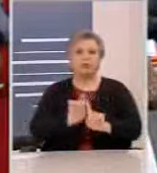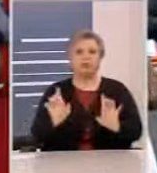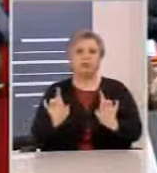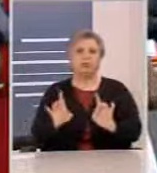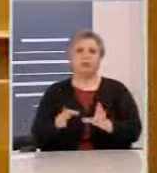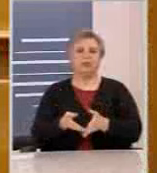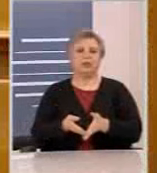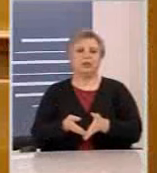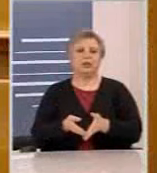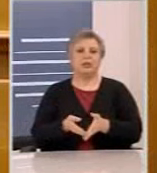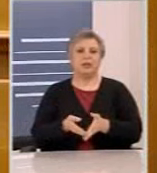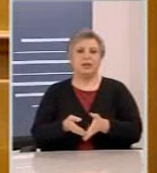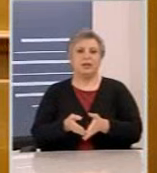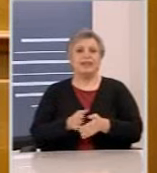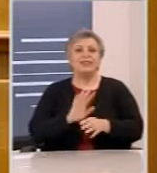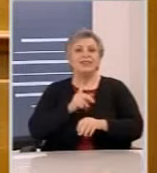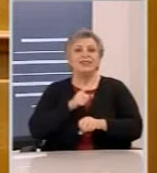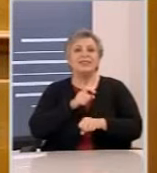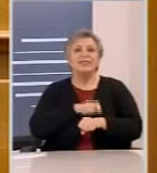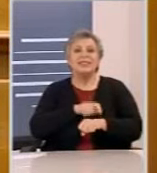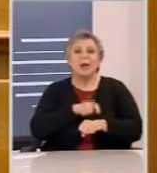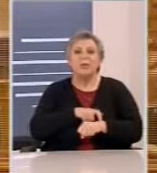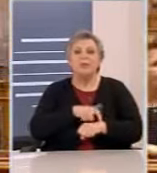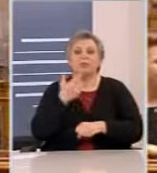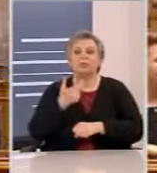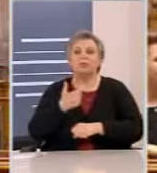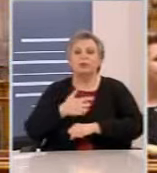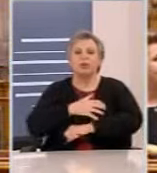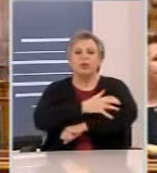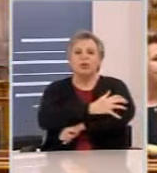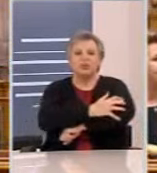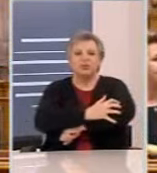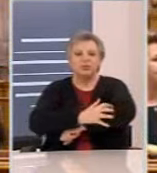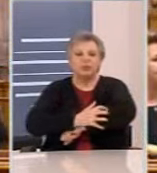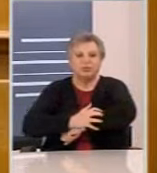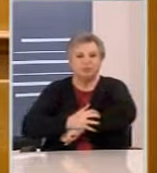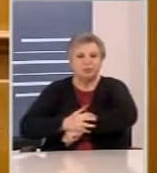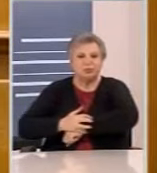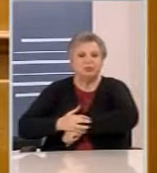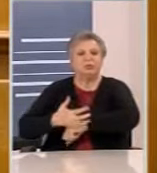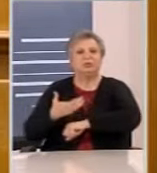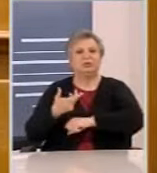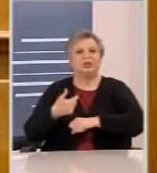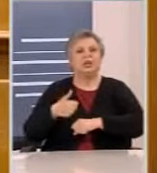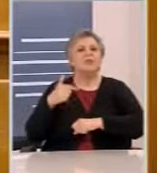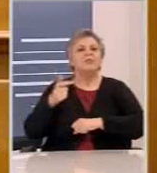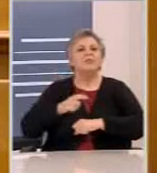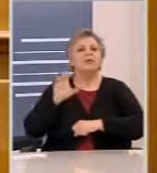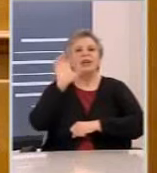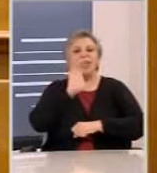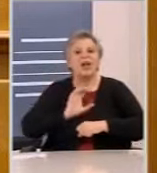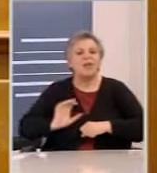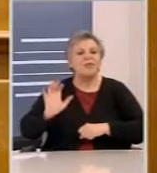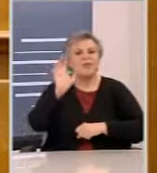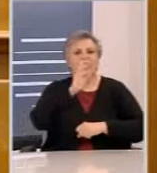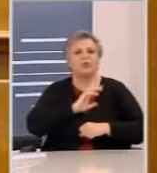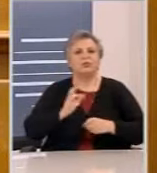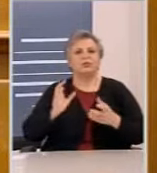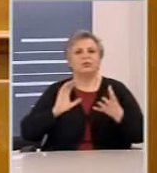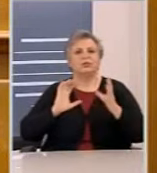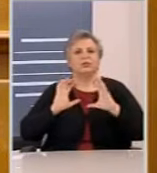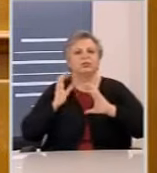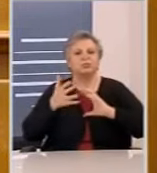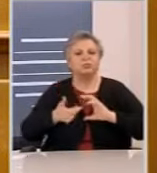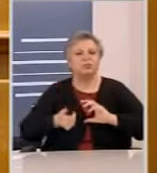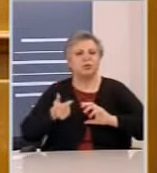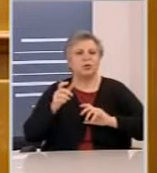Την ώρα που γιγαντωνόταν η υγειονομική φτώχεια, την ώρα που η Ευρωπαϊκή Ένωση, οι διεθνείς